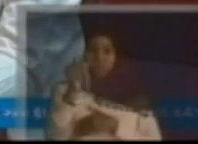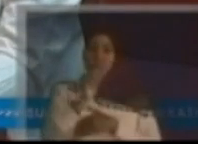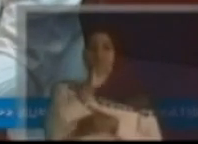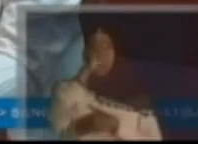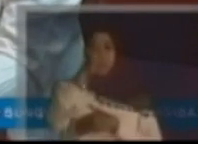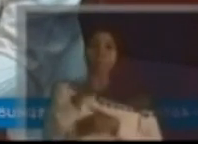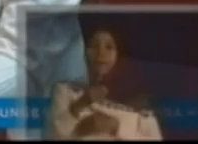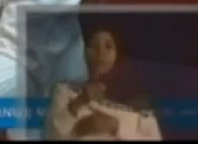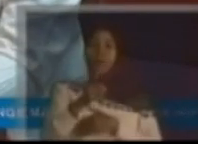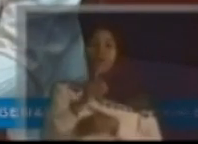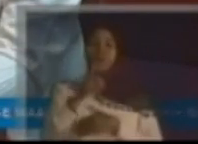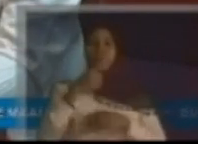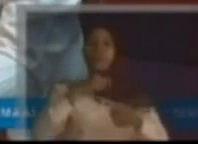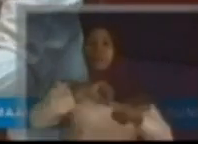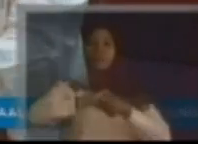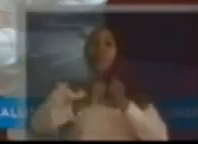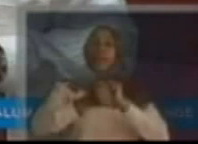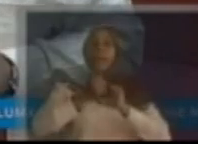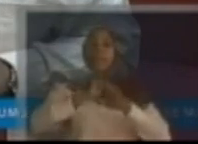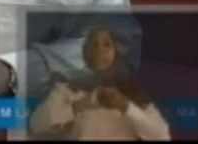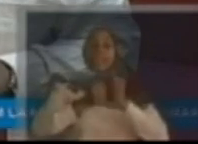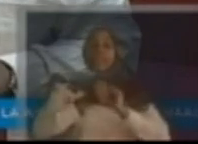wamekuwa na matatizo kidogo kuhusu hoja yetu.